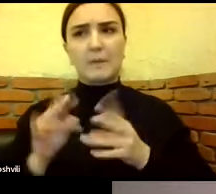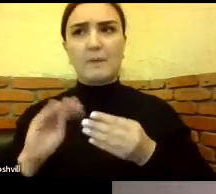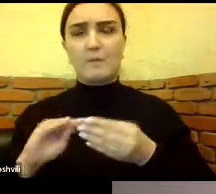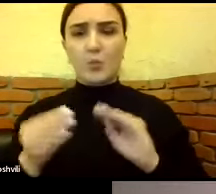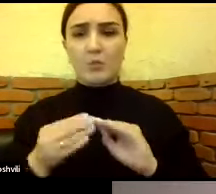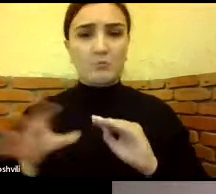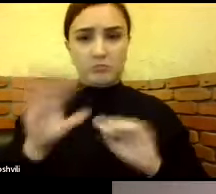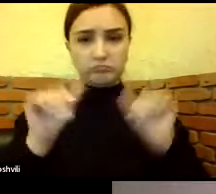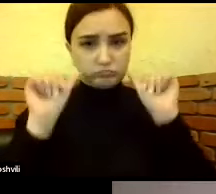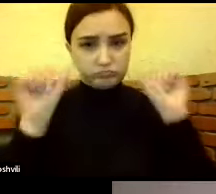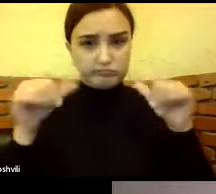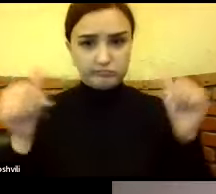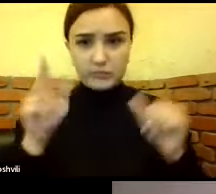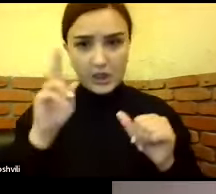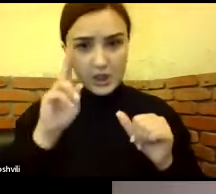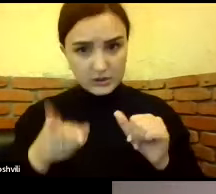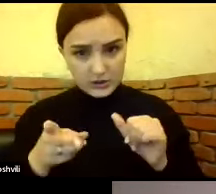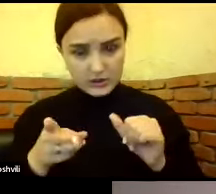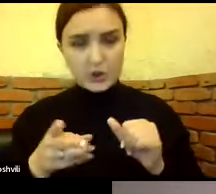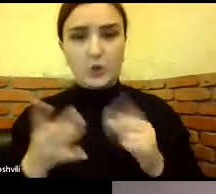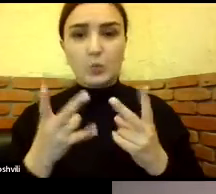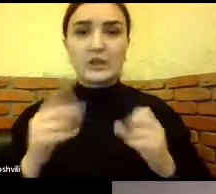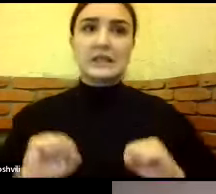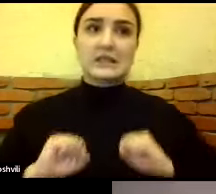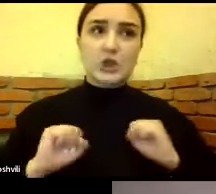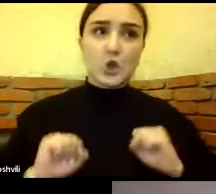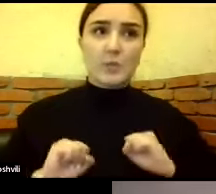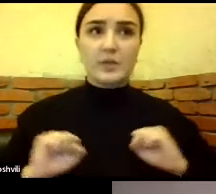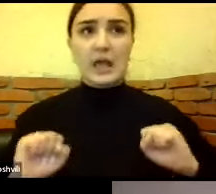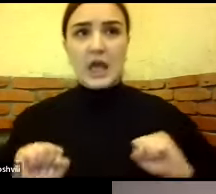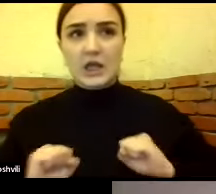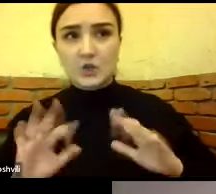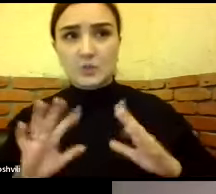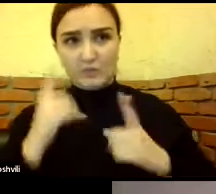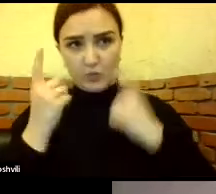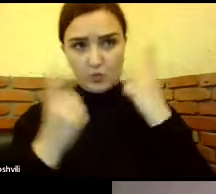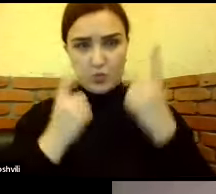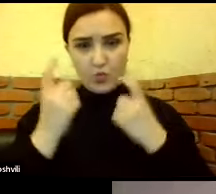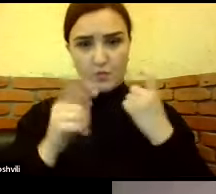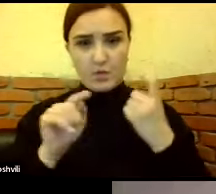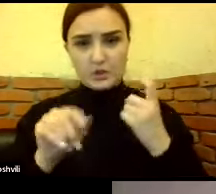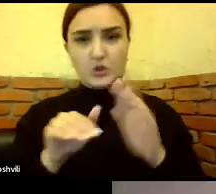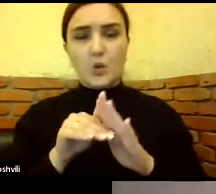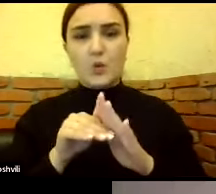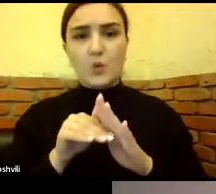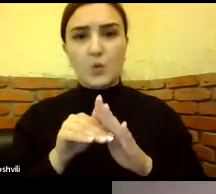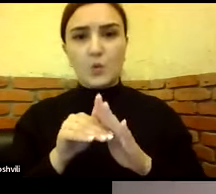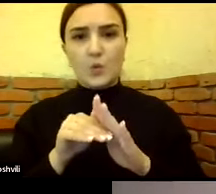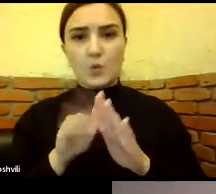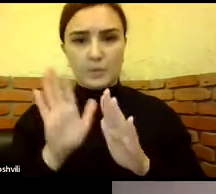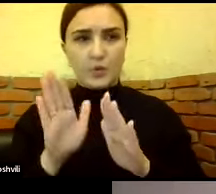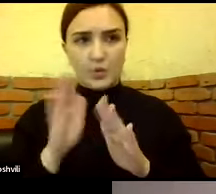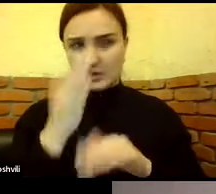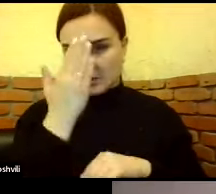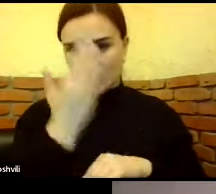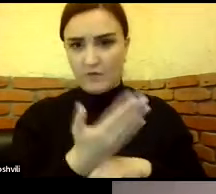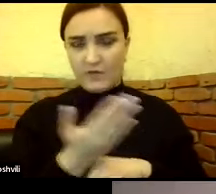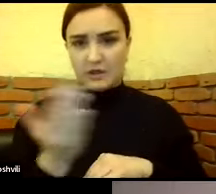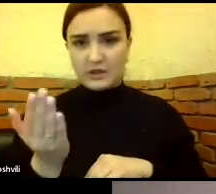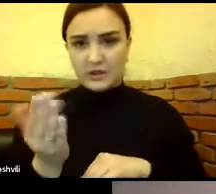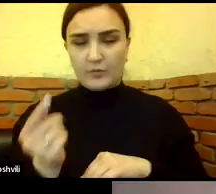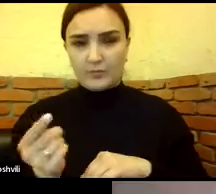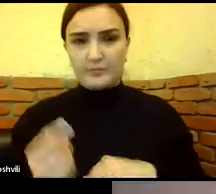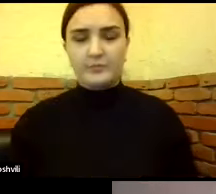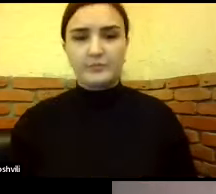მხრივ, და უნდა ვცდილობდეთ თუ არა, რომ ეს ინფორმაცია გავხადოთ რაღაც მხრივ საყოველთაო, ანუ ჩავსვათ ეს